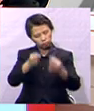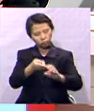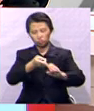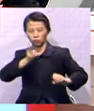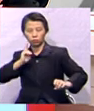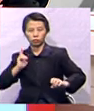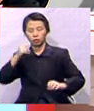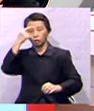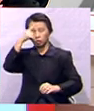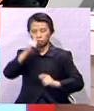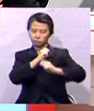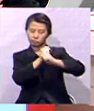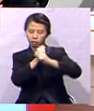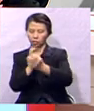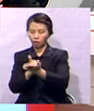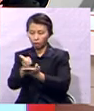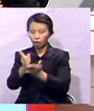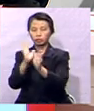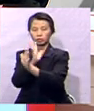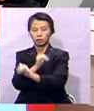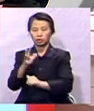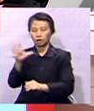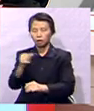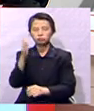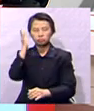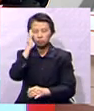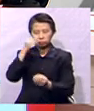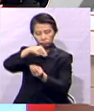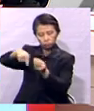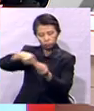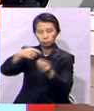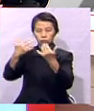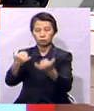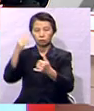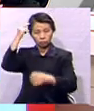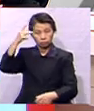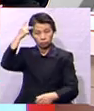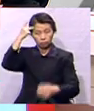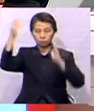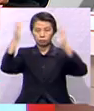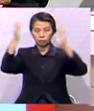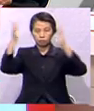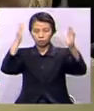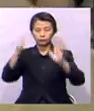sebulat suara itu bagi mempertahan hak-hak Sarawak selain mengambil kira situasi semasa politik tanah air.